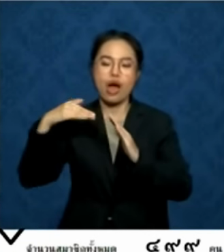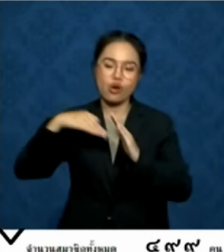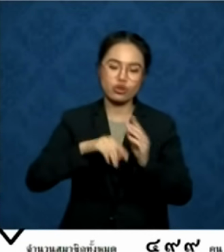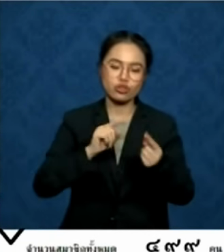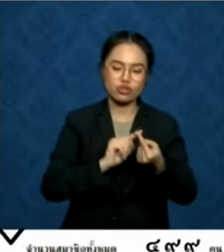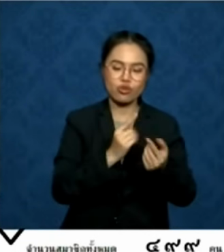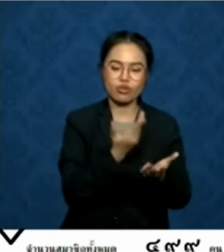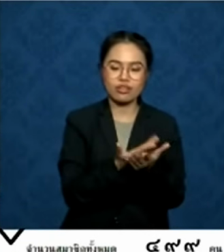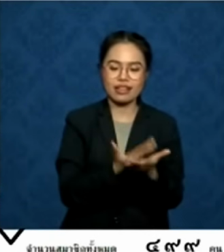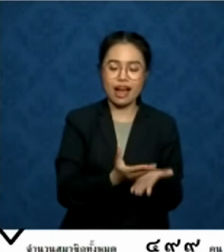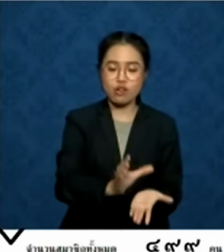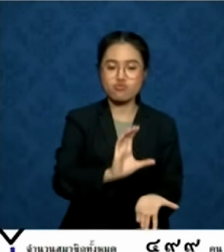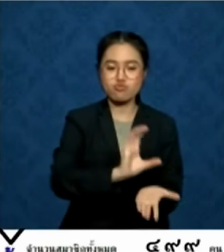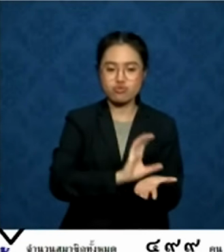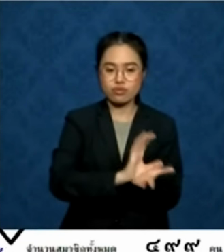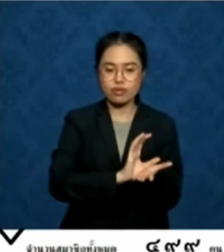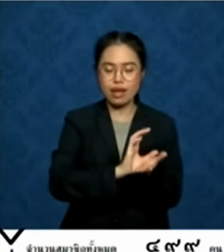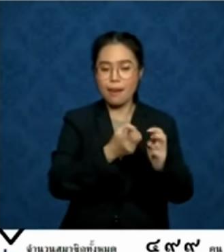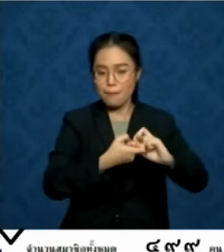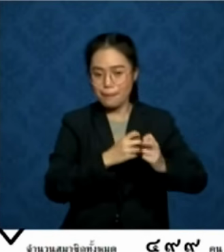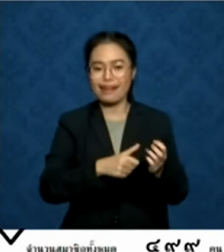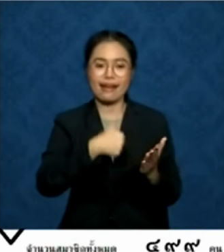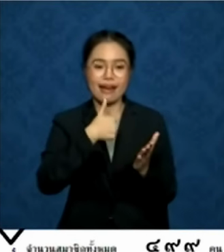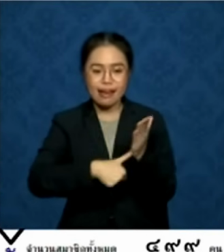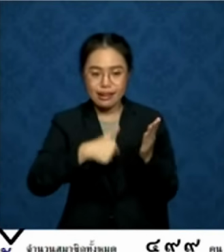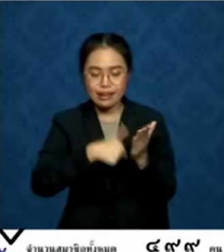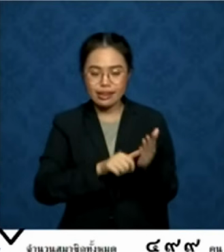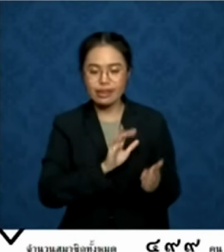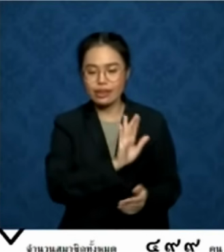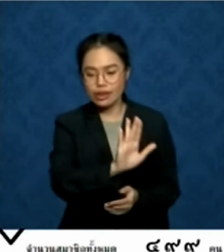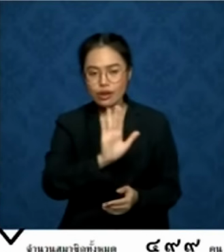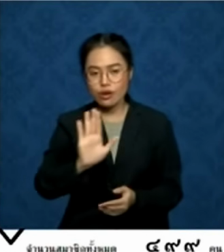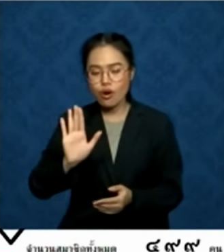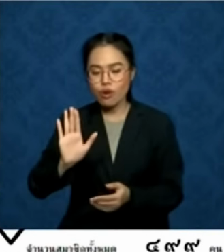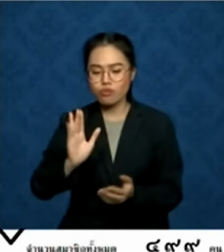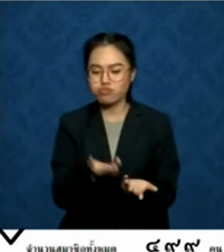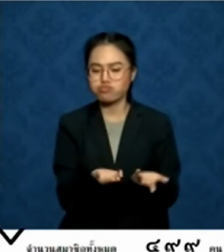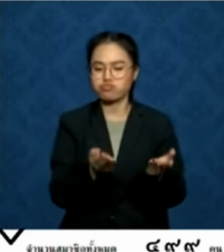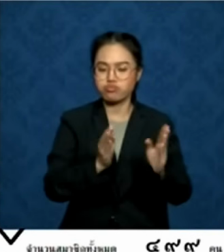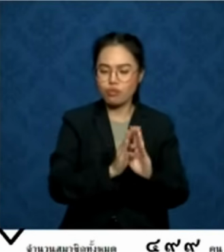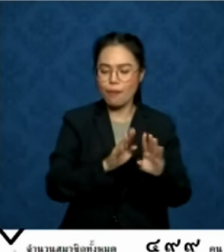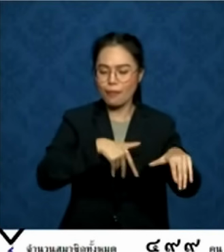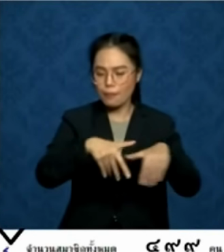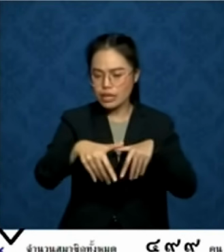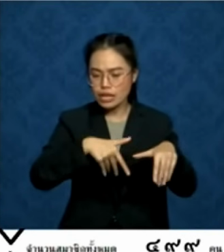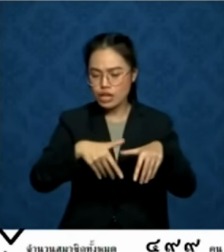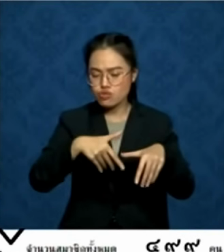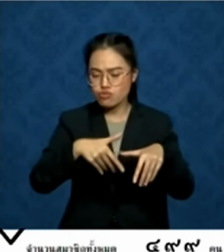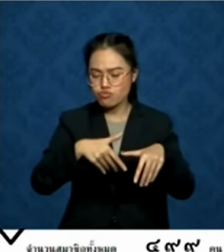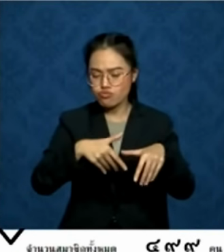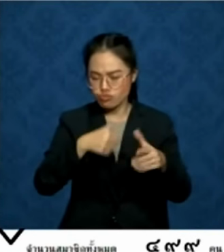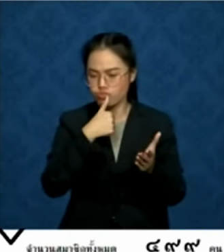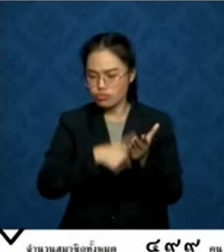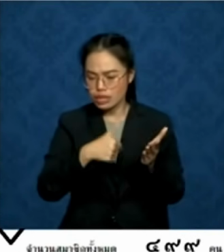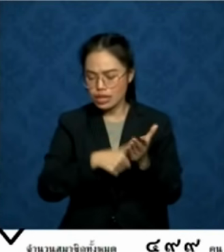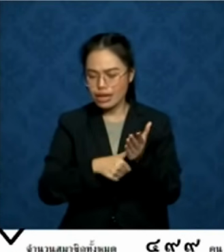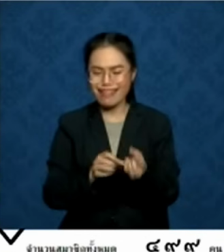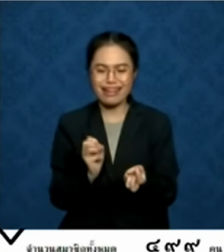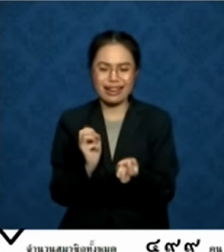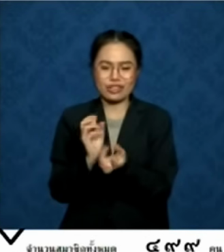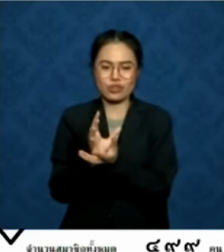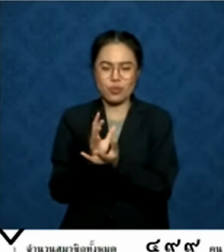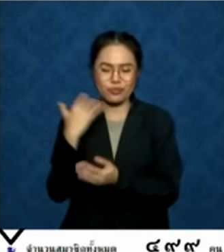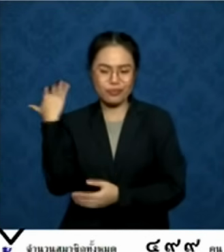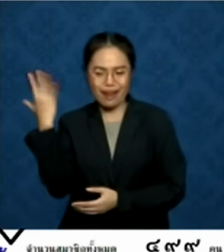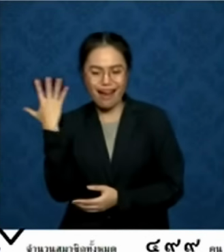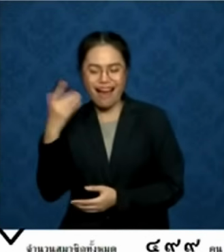ลังภาระหนี้สินภาคครัวเรือนและภาคธุรกิจยังอยู่ในระดับสูงผลกระทบจากปัญหาภัยแล้งต่อ